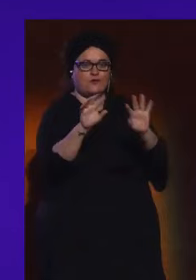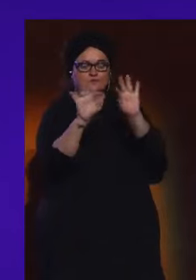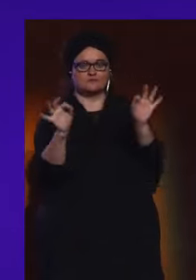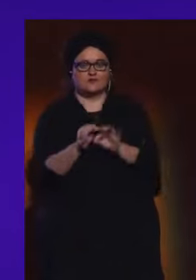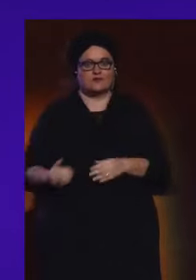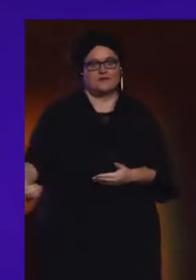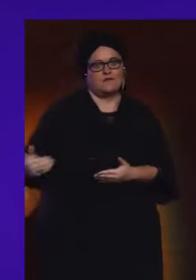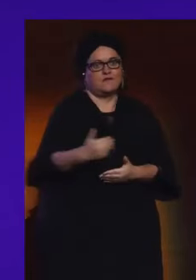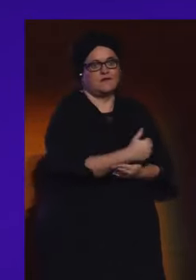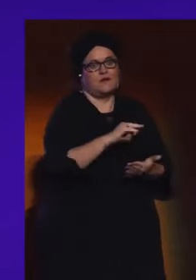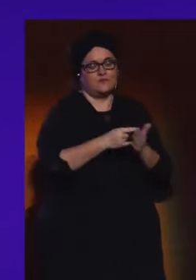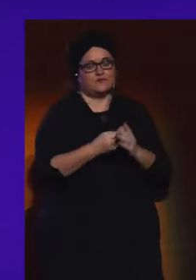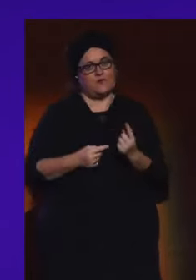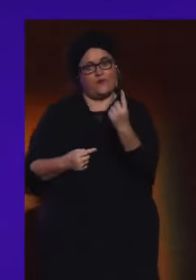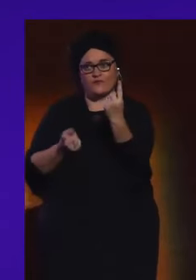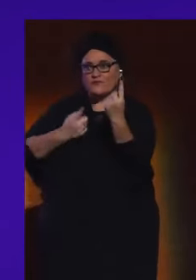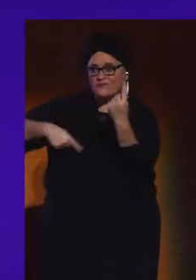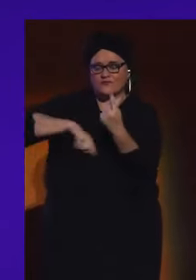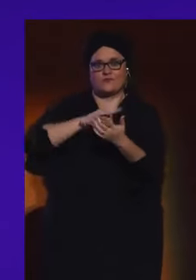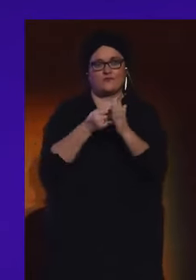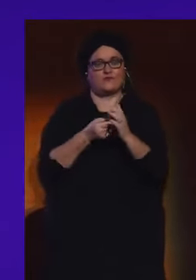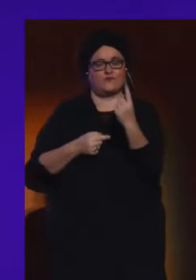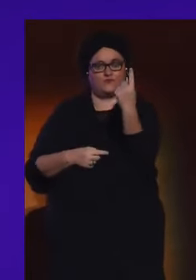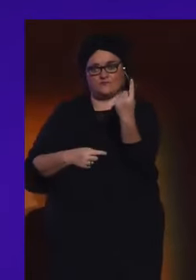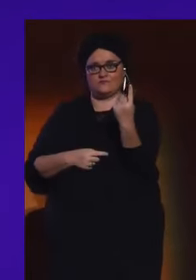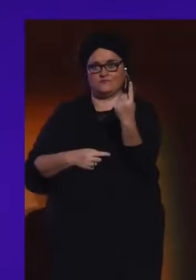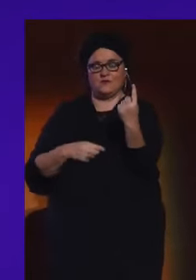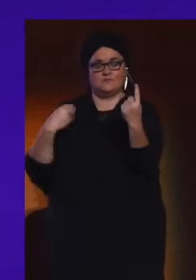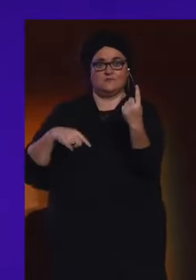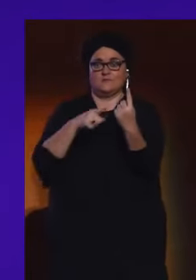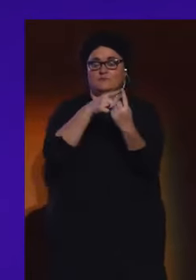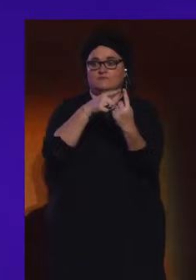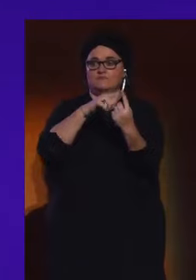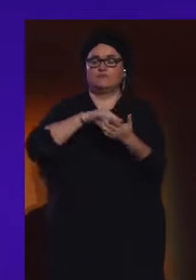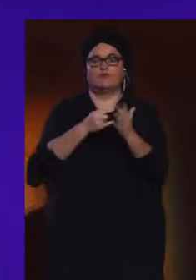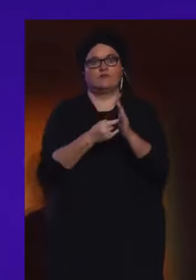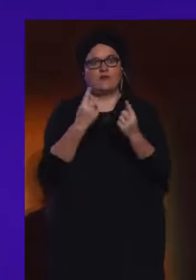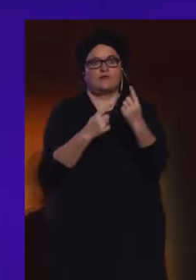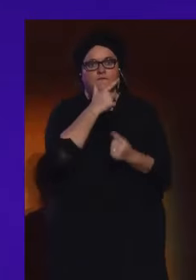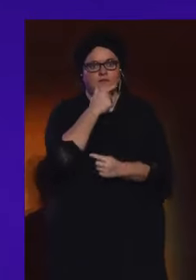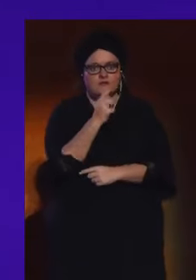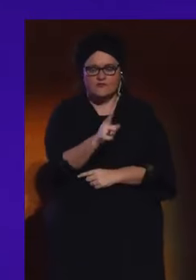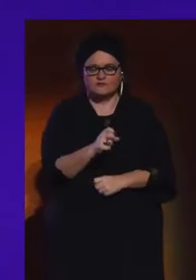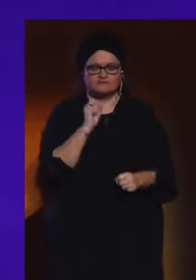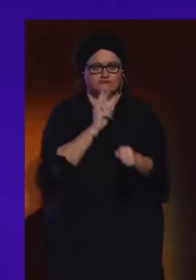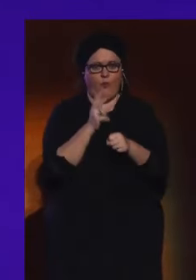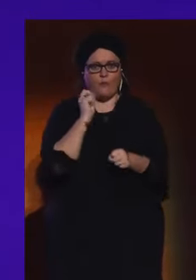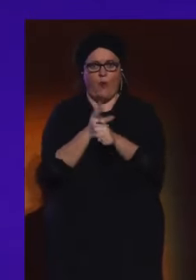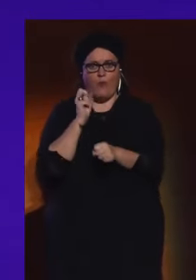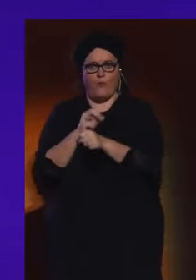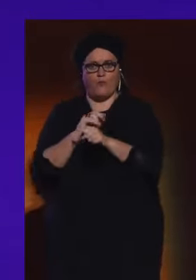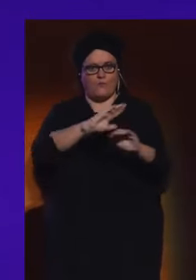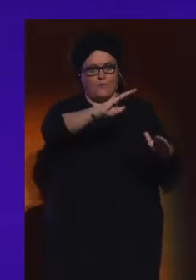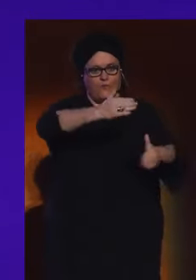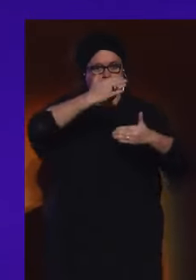Euskal Herria Bilduk. Proiektu bat daukagu. Proiektu bat batzuetan bueno, erreza ez dala, erronka ezberdinak